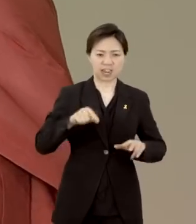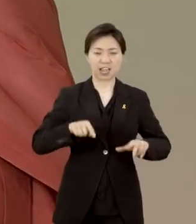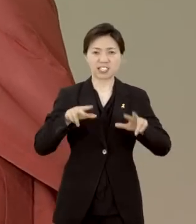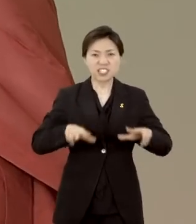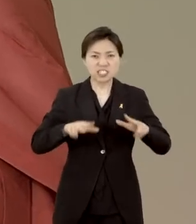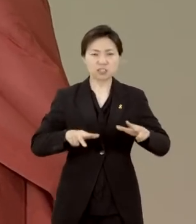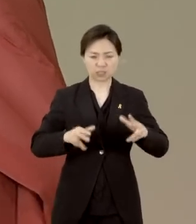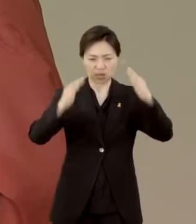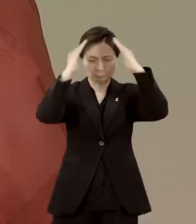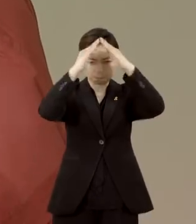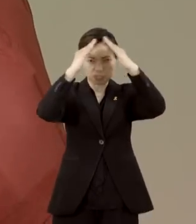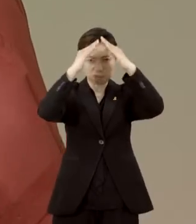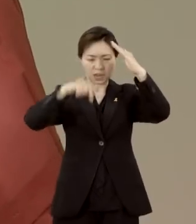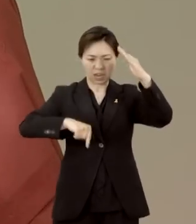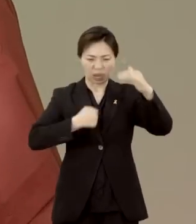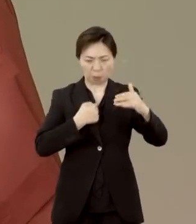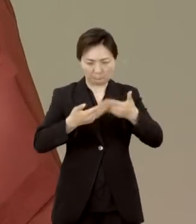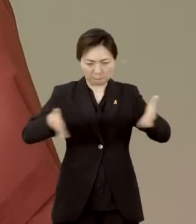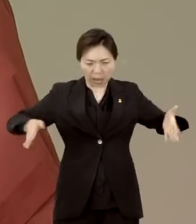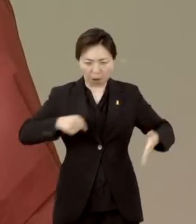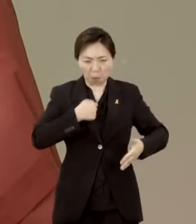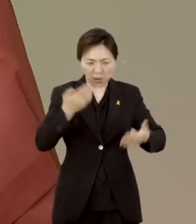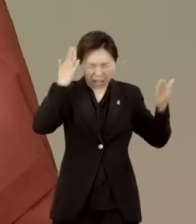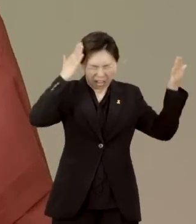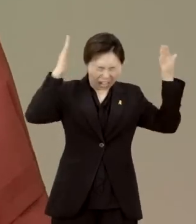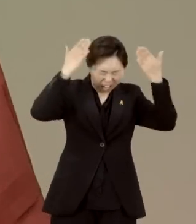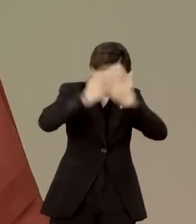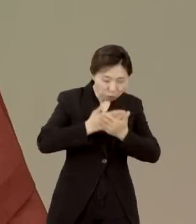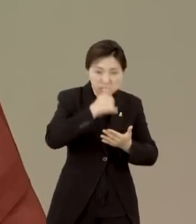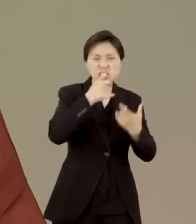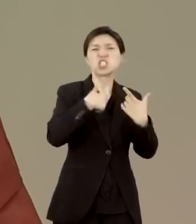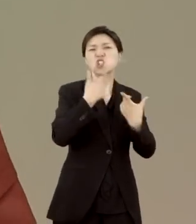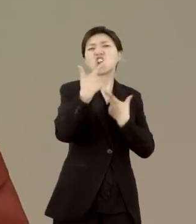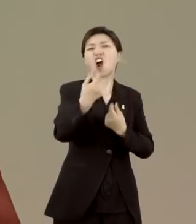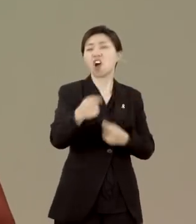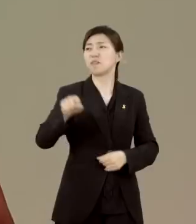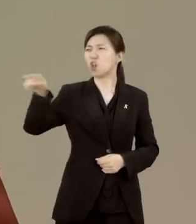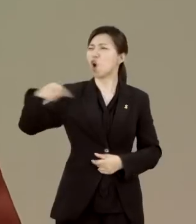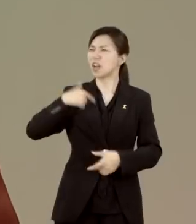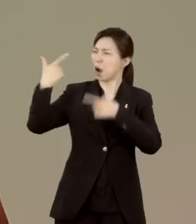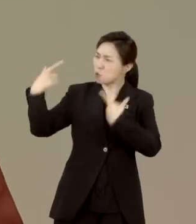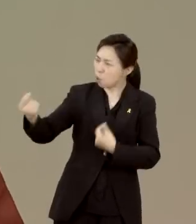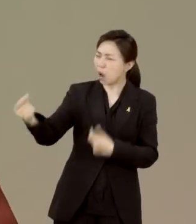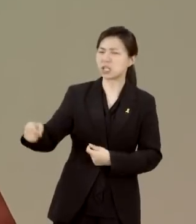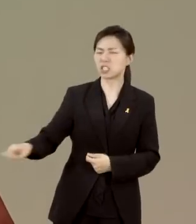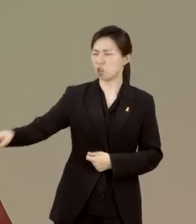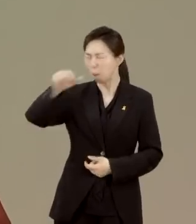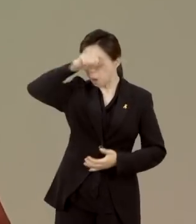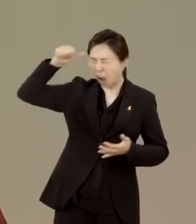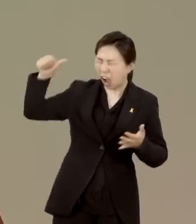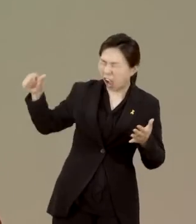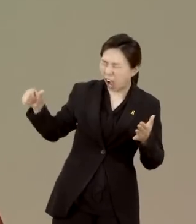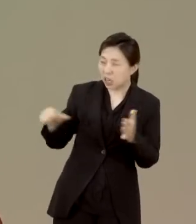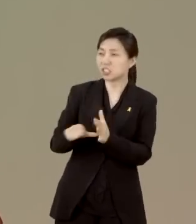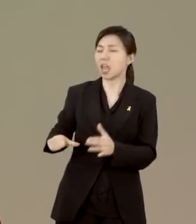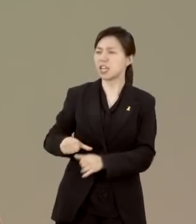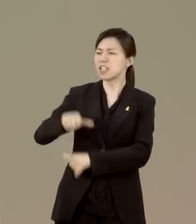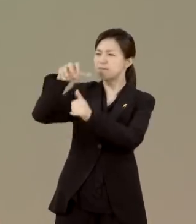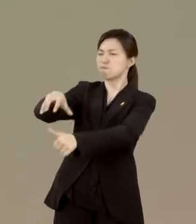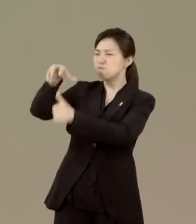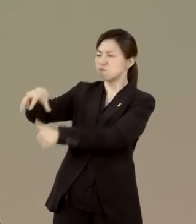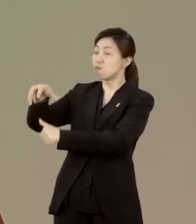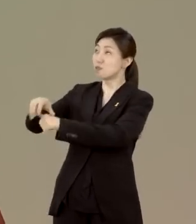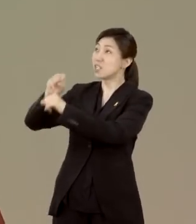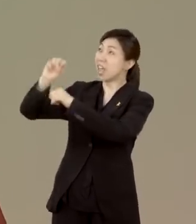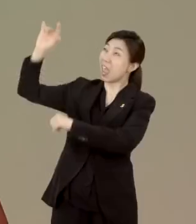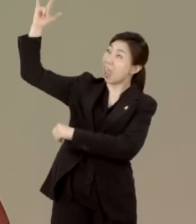내가이 어두운 방에 내가 혼자 있는 것처럼 너희들은 어두운 곳에 평생 갇혀서 너희들은